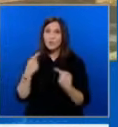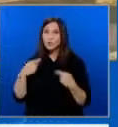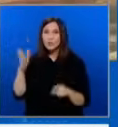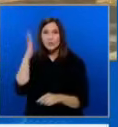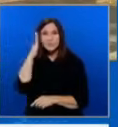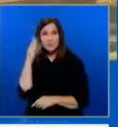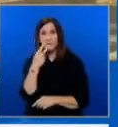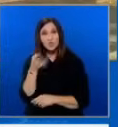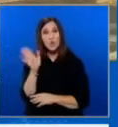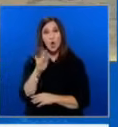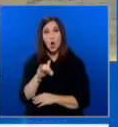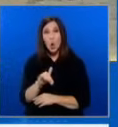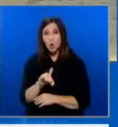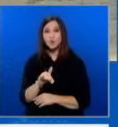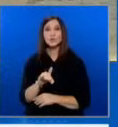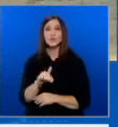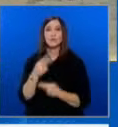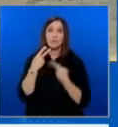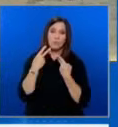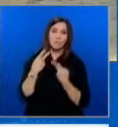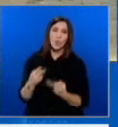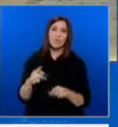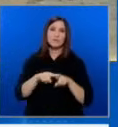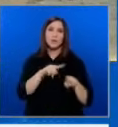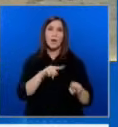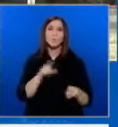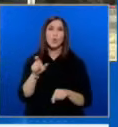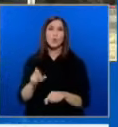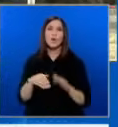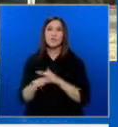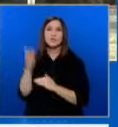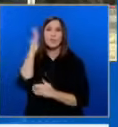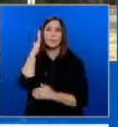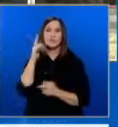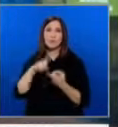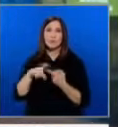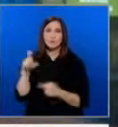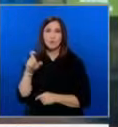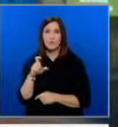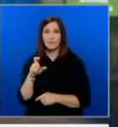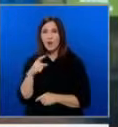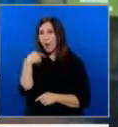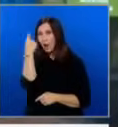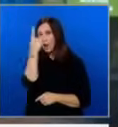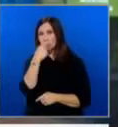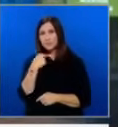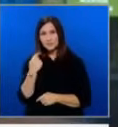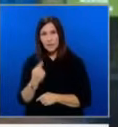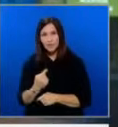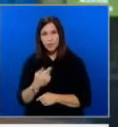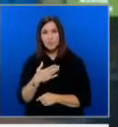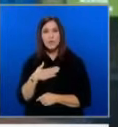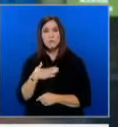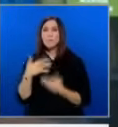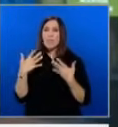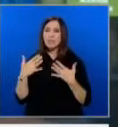държави, но чуйте още от наблюдаващия прокурор и вътрешния министър Калин Стоянов. Лицето,